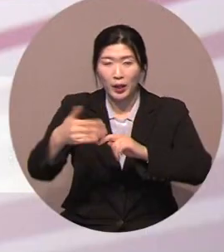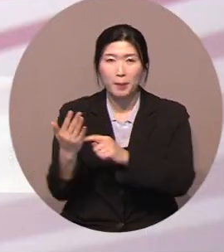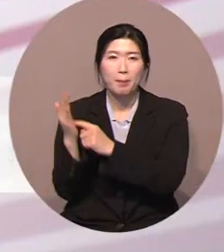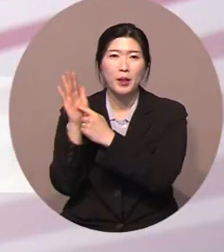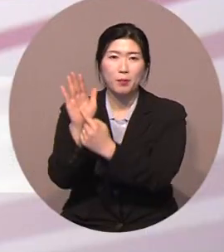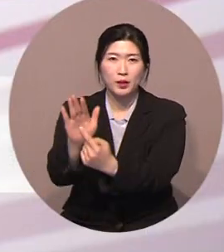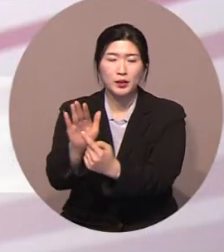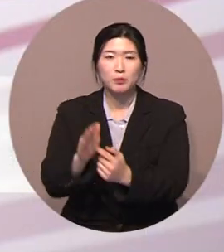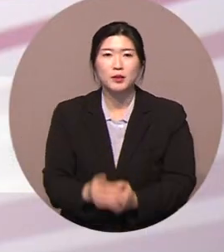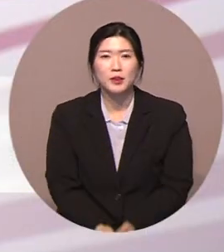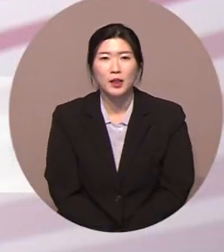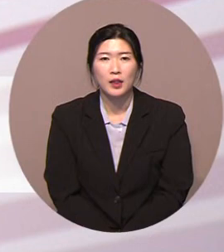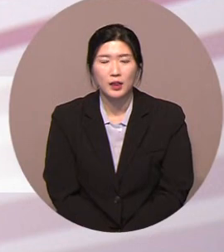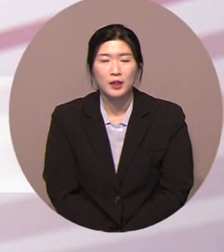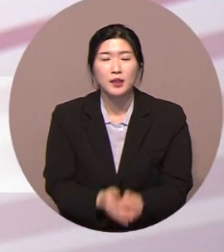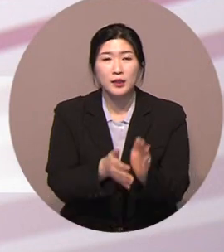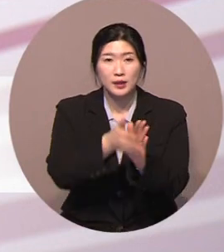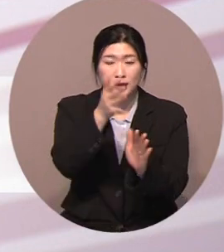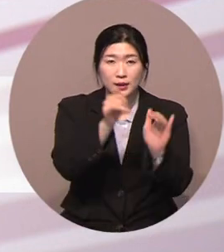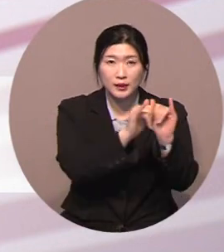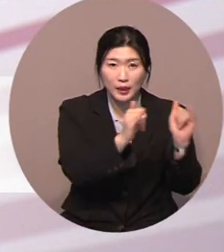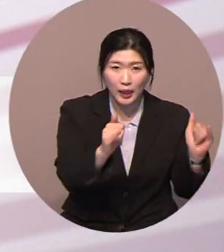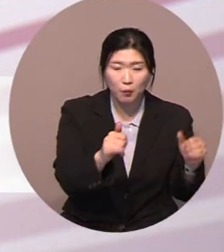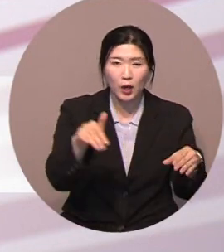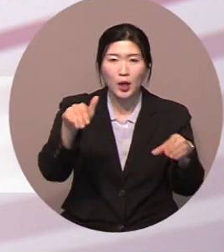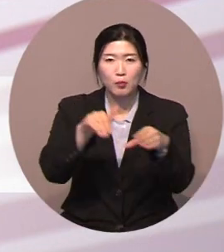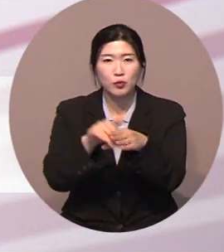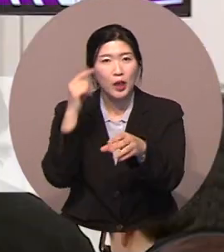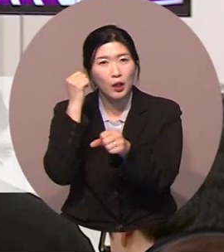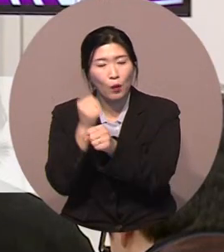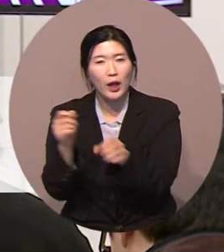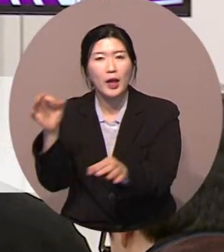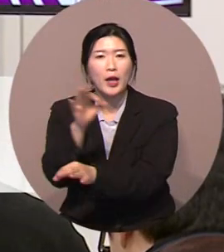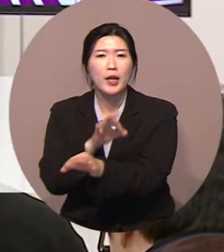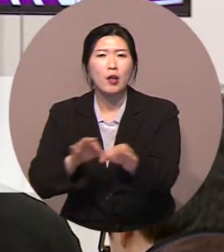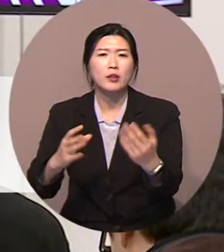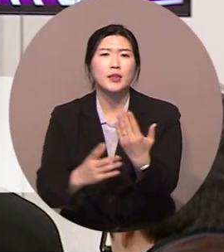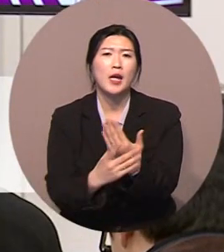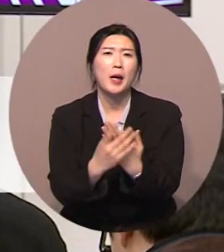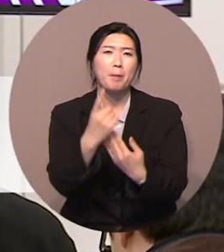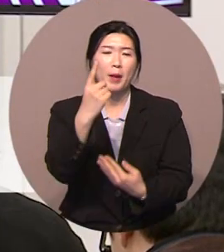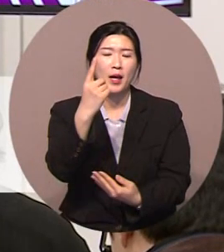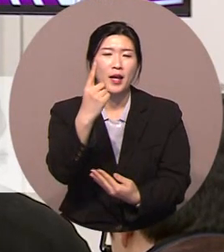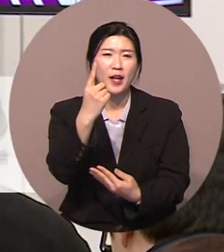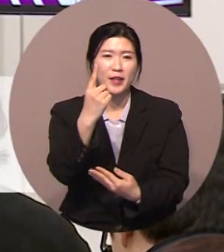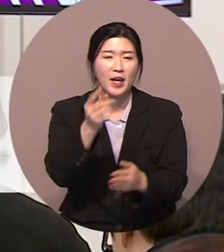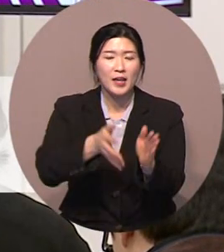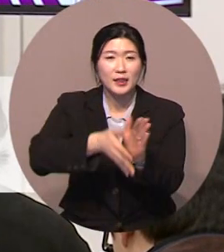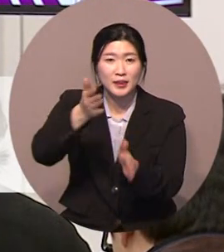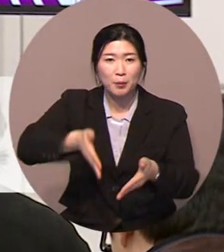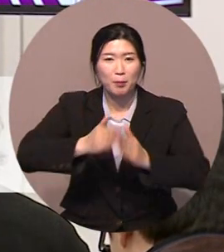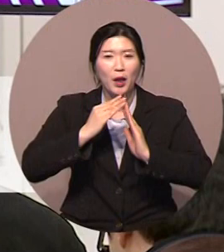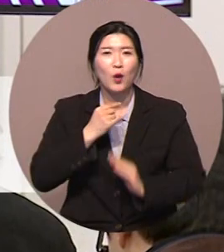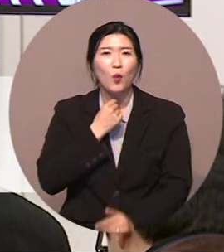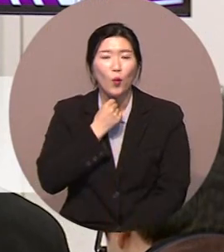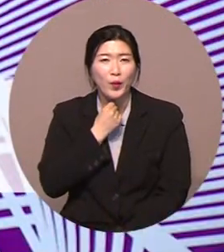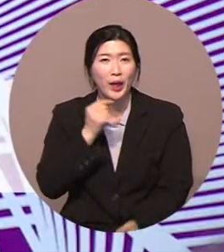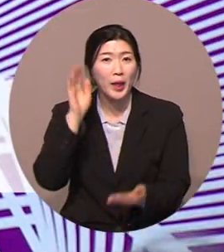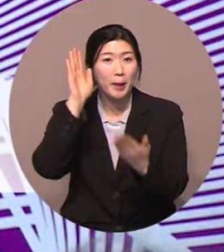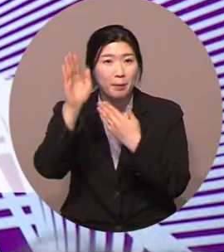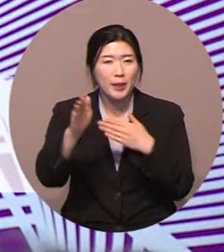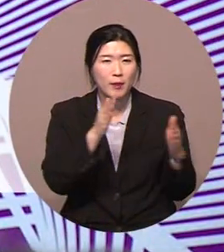추진합니다 신는 사람과 문화 과학과 경제를 하나로 잇는 창의 융합 도시를 목표로 미래 산업을